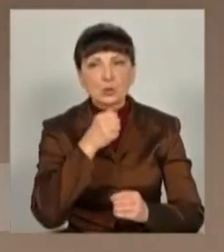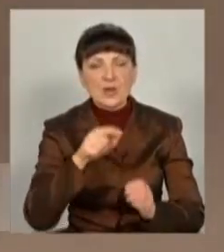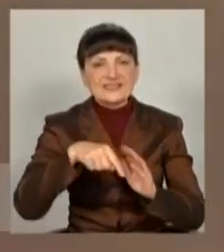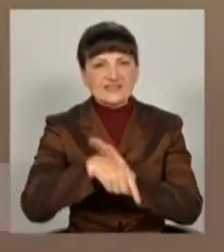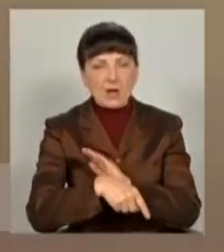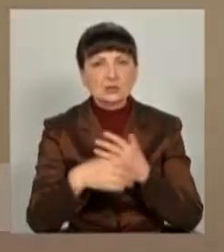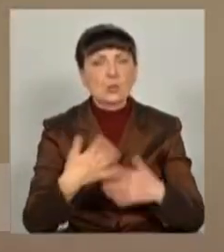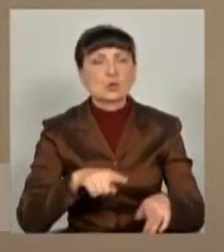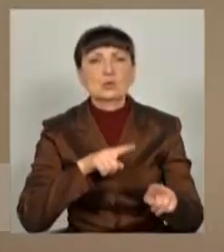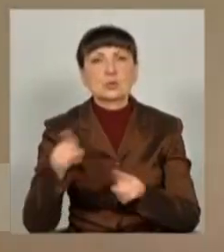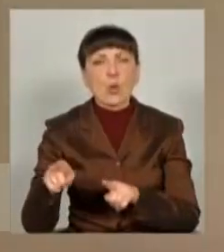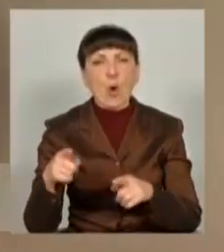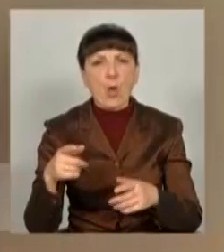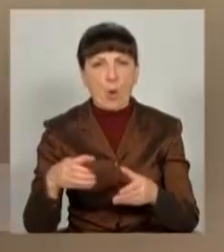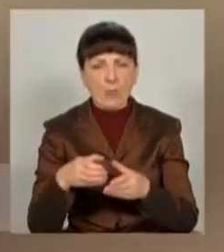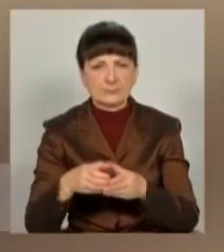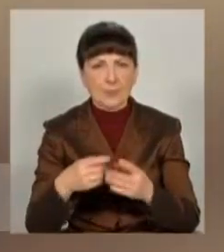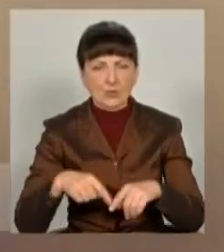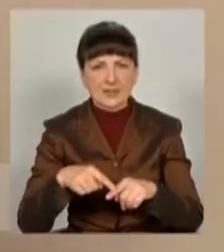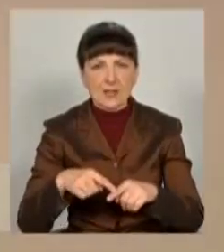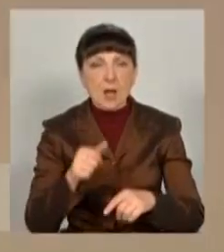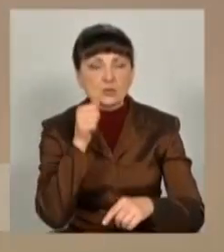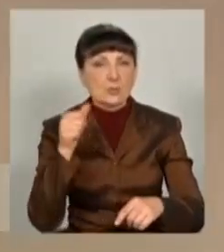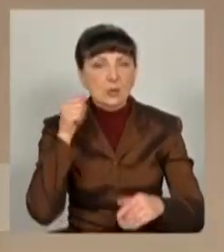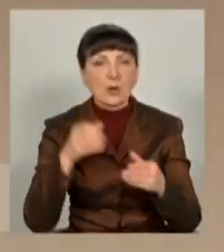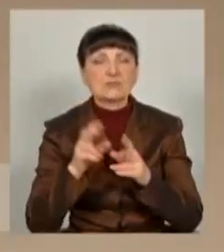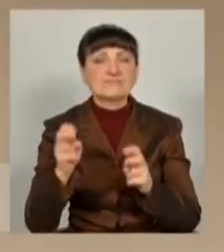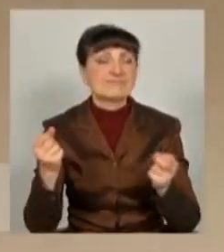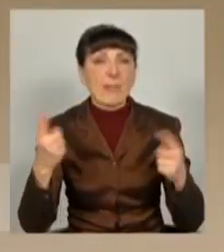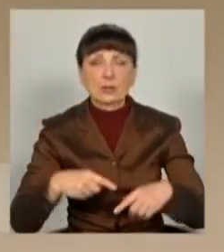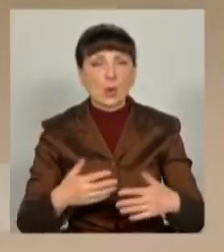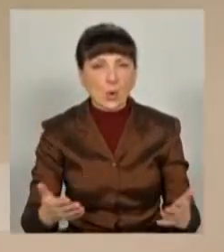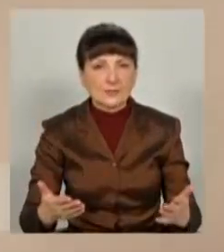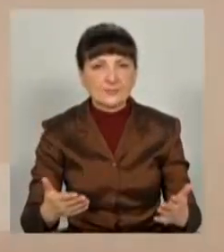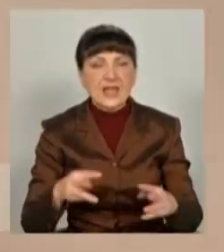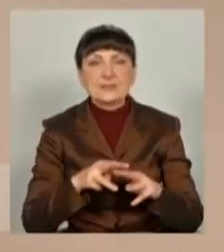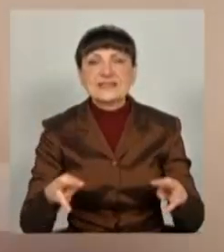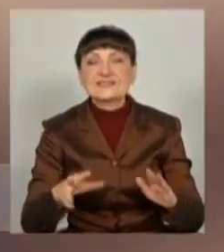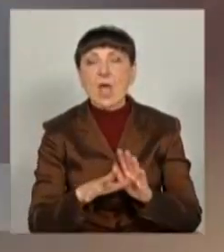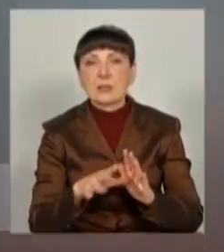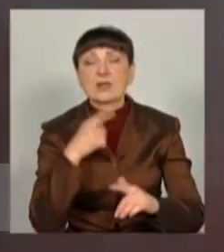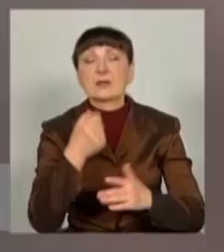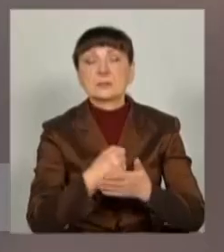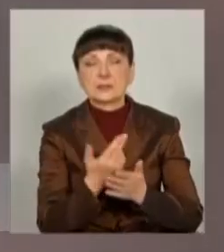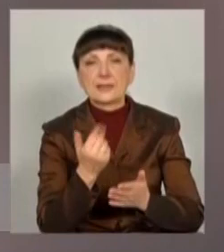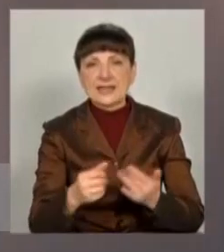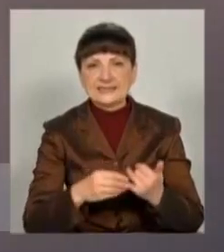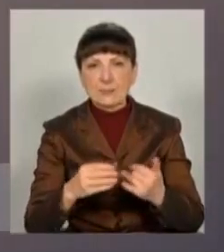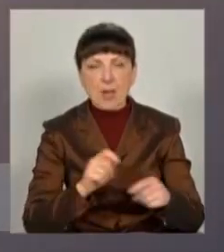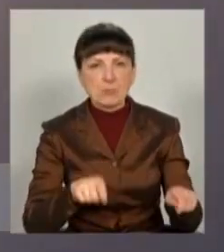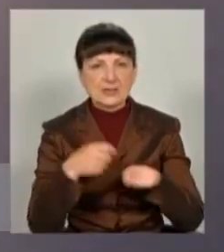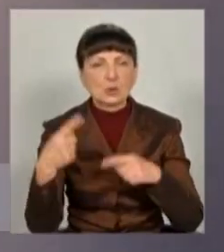скважина перешла другому товариществу а в прошлом году компанию признали банкротом в минэнерго подтвердили что землю